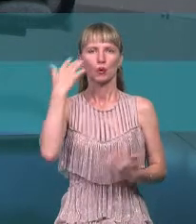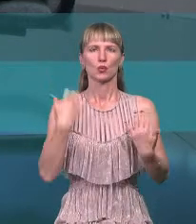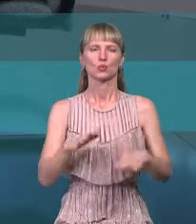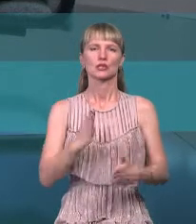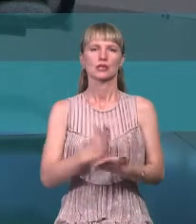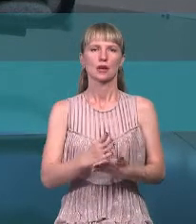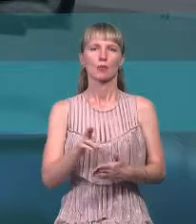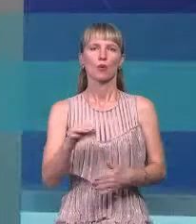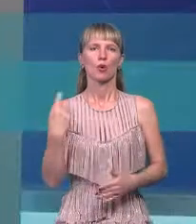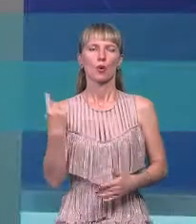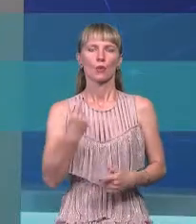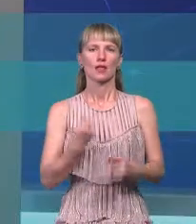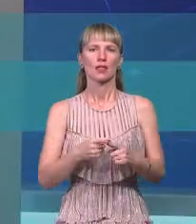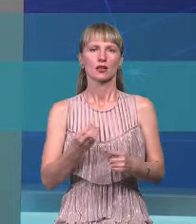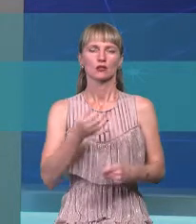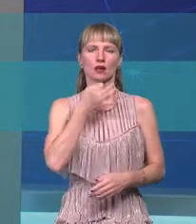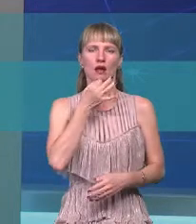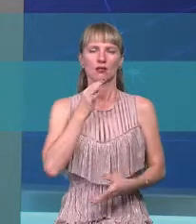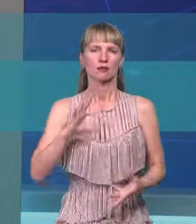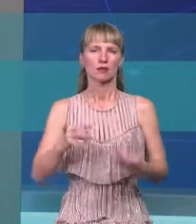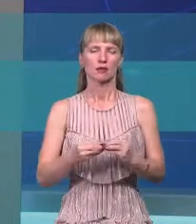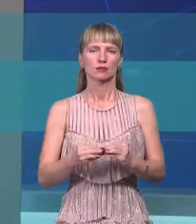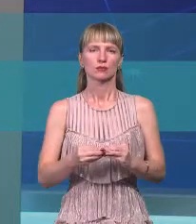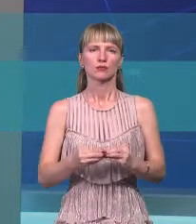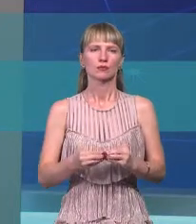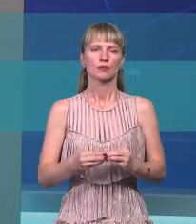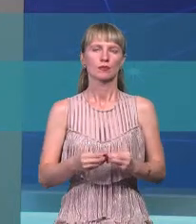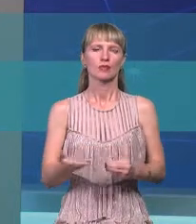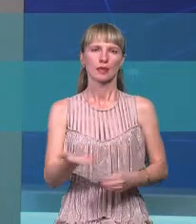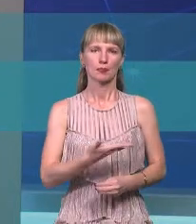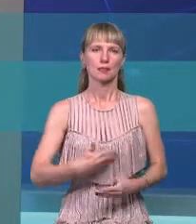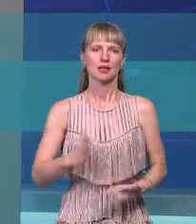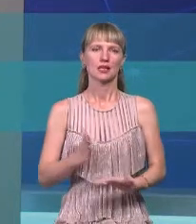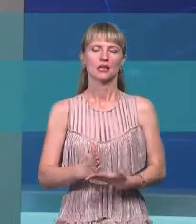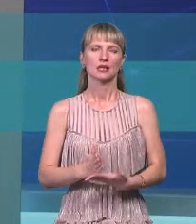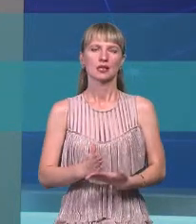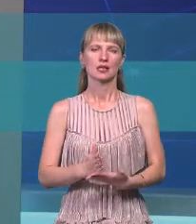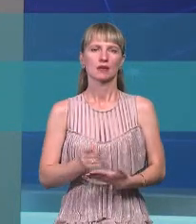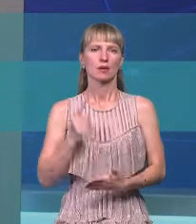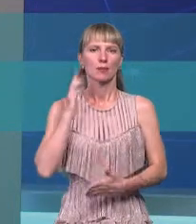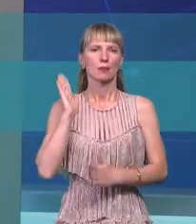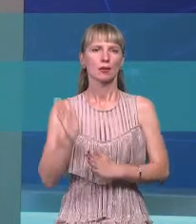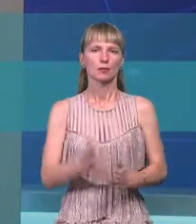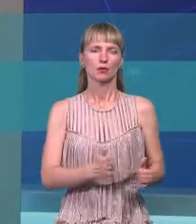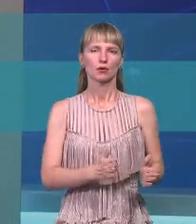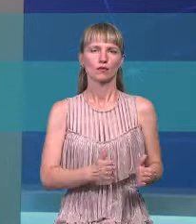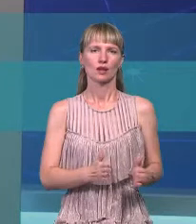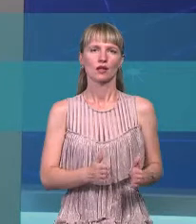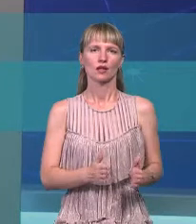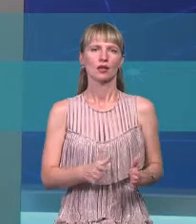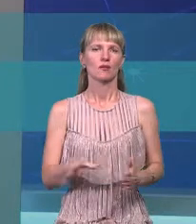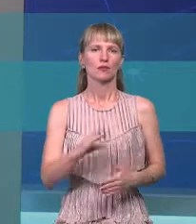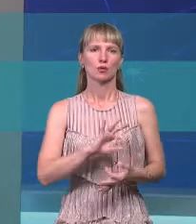по області ще ці підсумки підбиваються, так як ми є не підпорядкування, скажімо так,